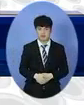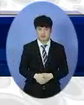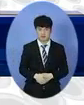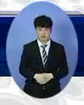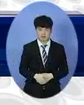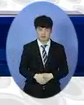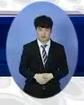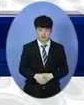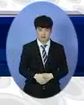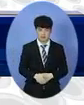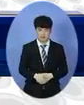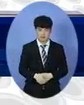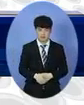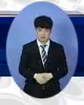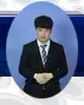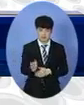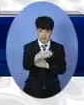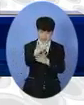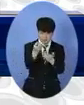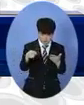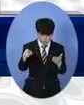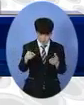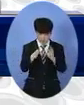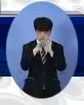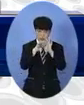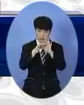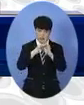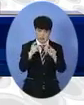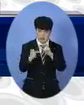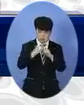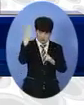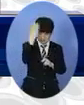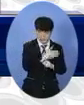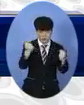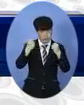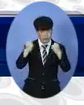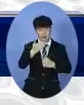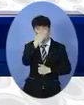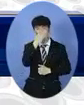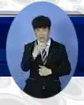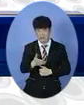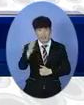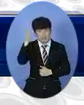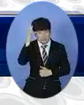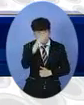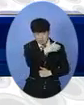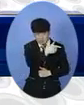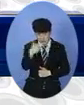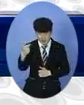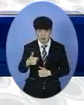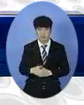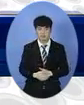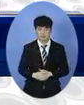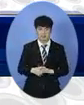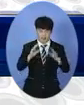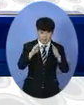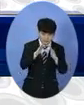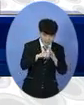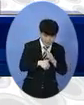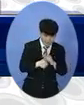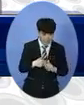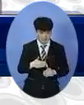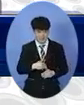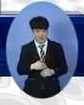수중 생태계를 복원하고 건강한 하천을 유지하는 데 도움을 줄 것으로 기대하고 있습니다. 어릴 적 마을 앞